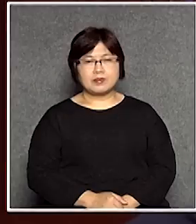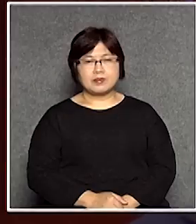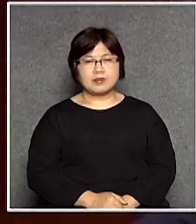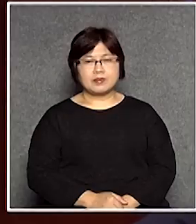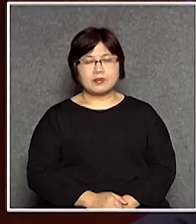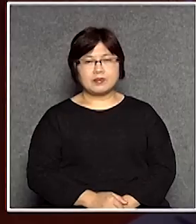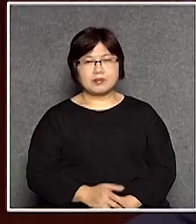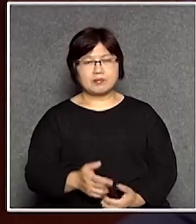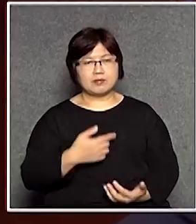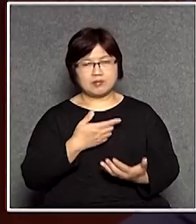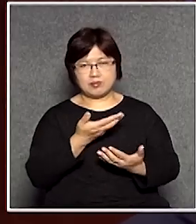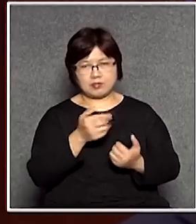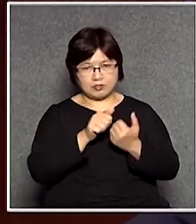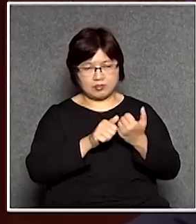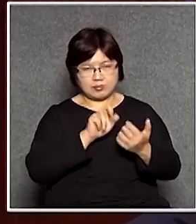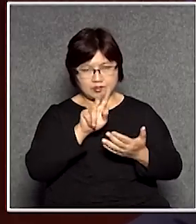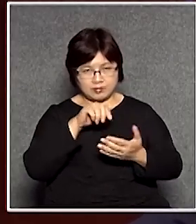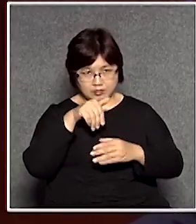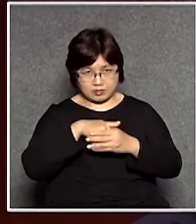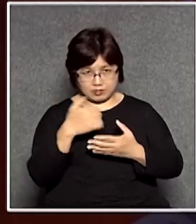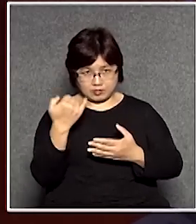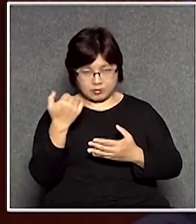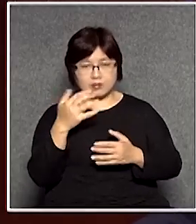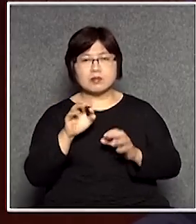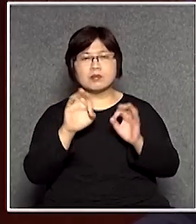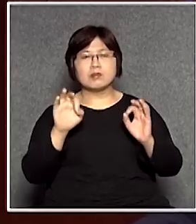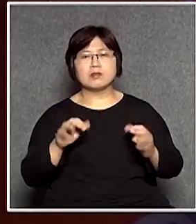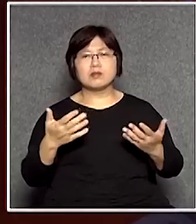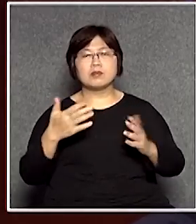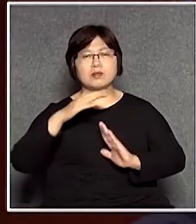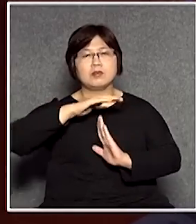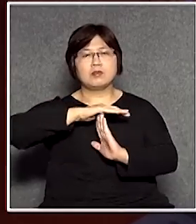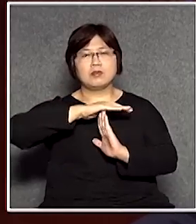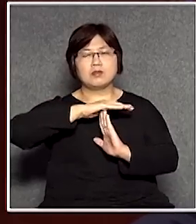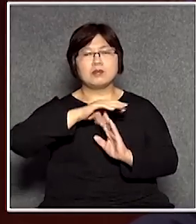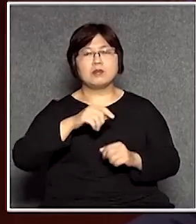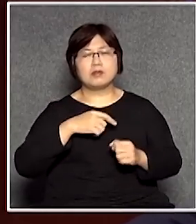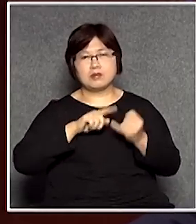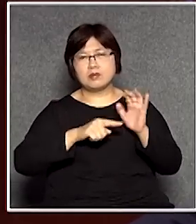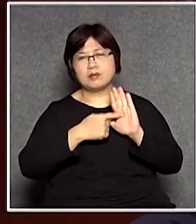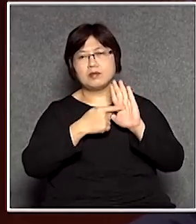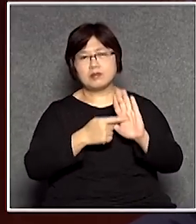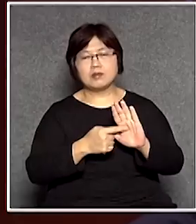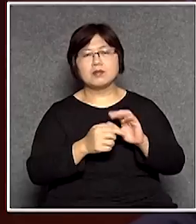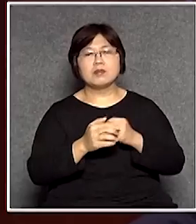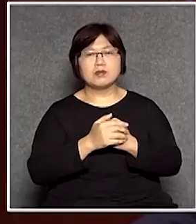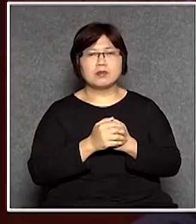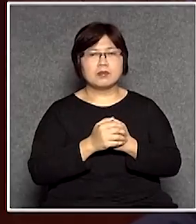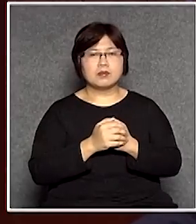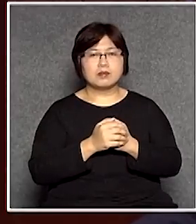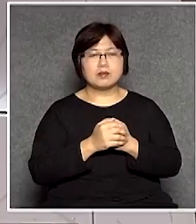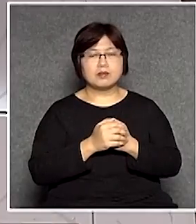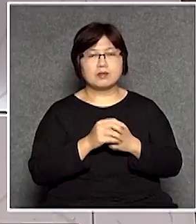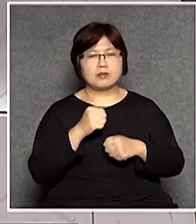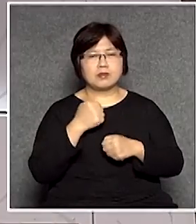請各位委員核對表決，如果沒有問題，現在停止表決，顯示結果。表決結果，